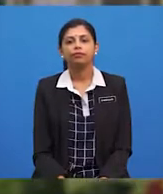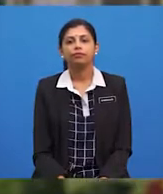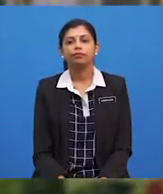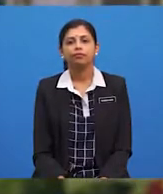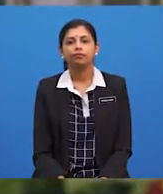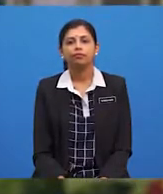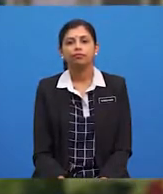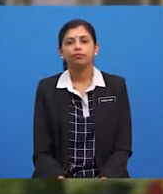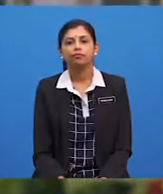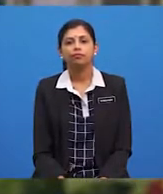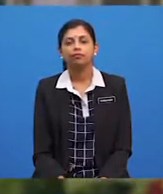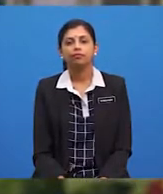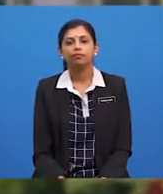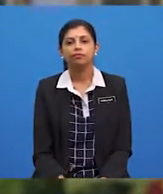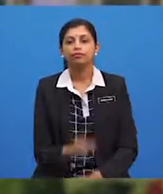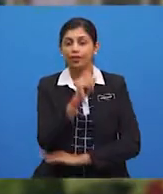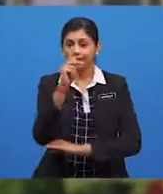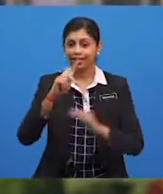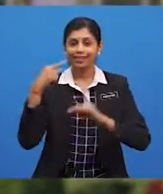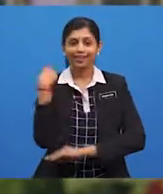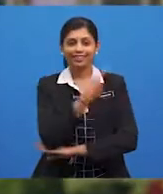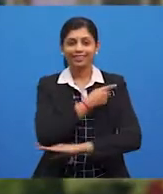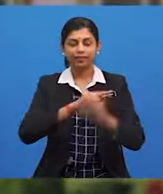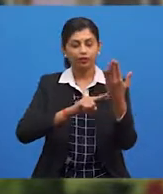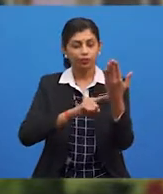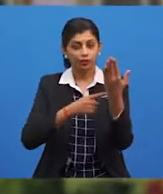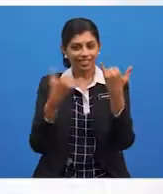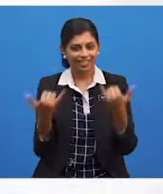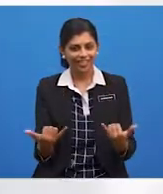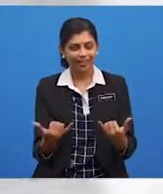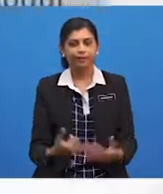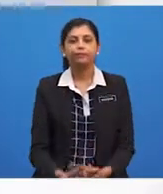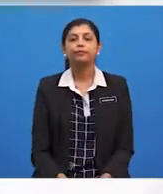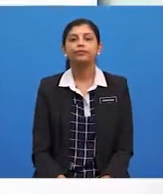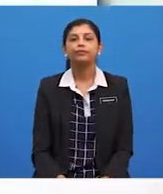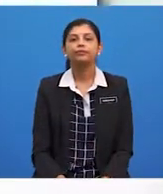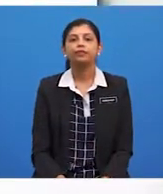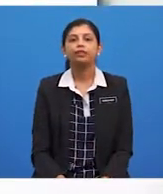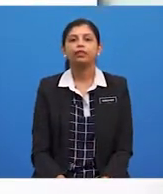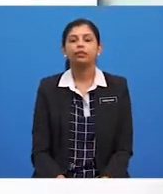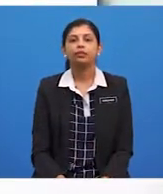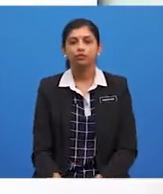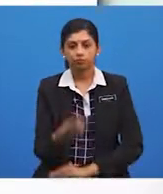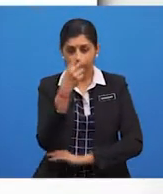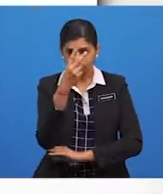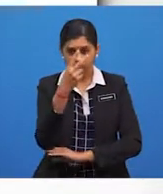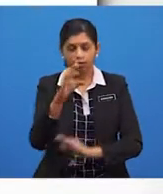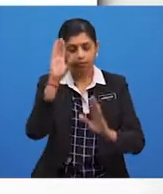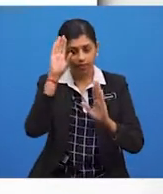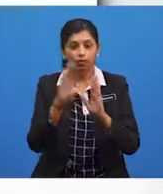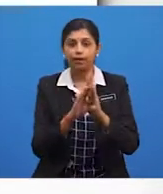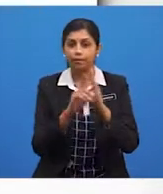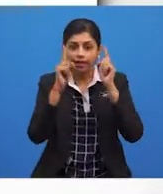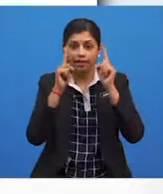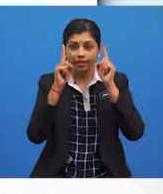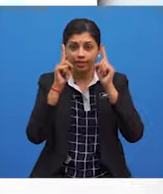Baiklah, mari kita mulakan sesi pembelajaran ini. Cuba pelajar perhatikan pada slide yang tertera di kaca